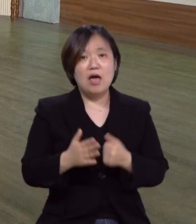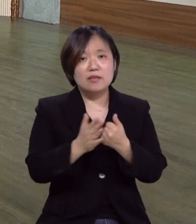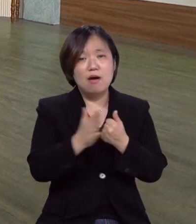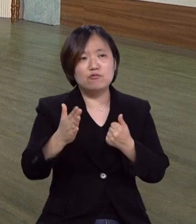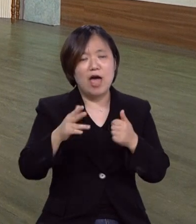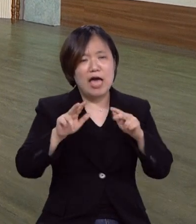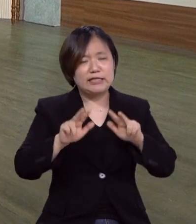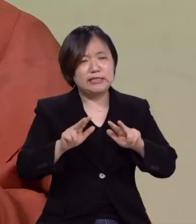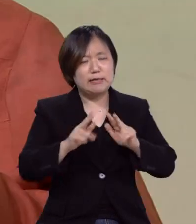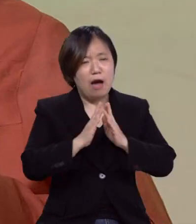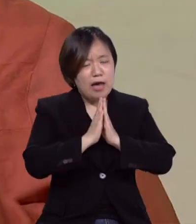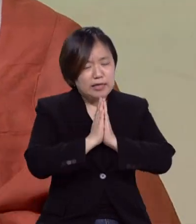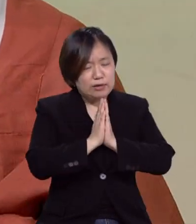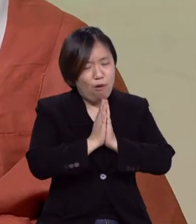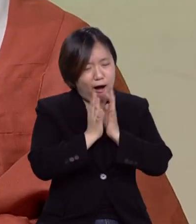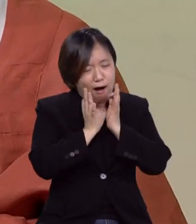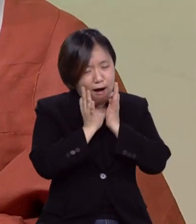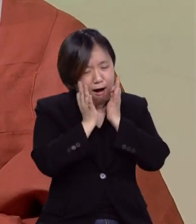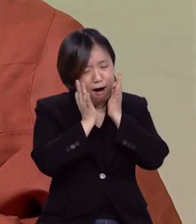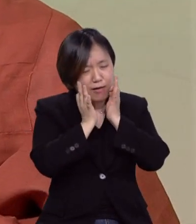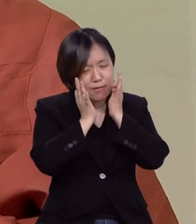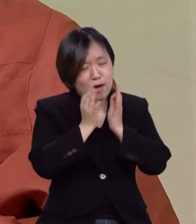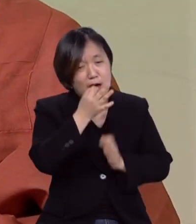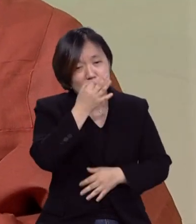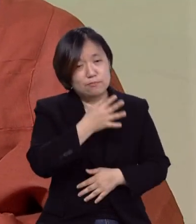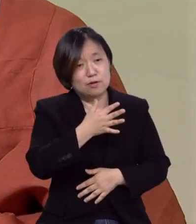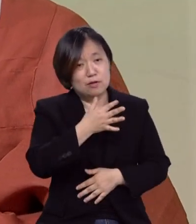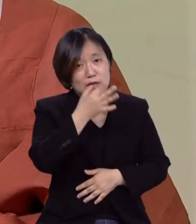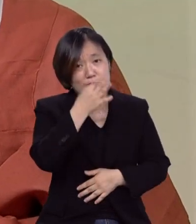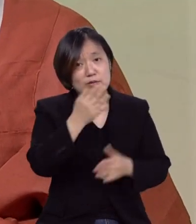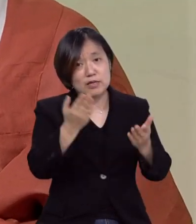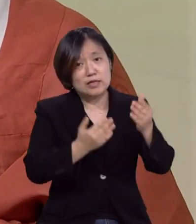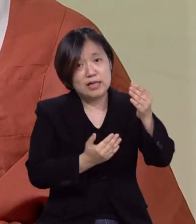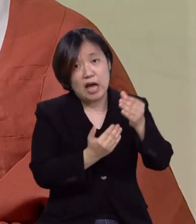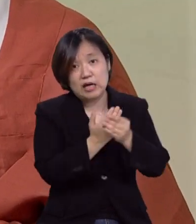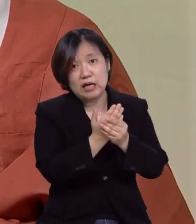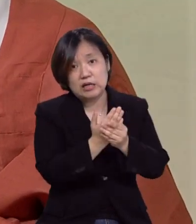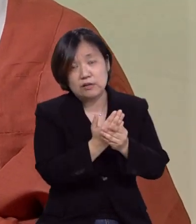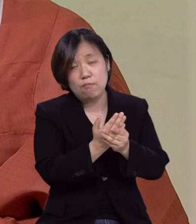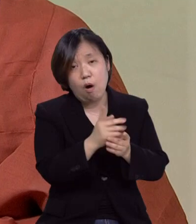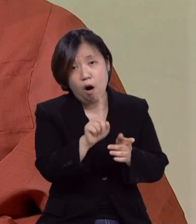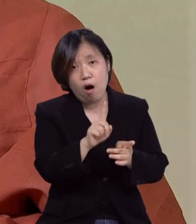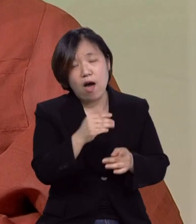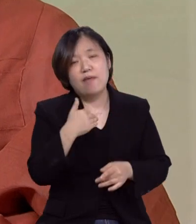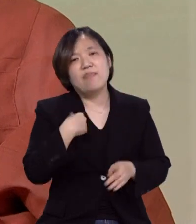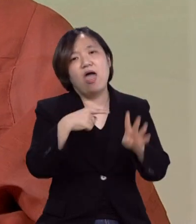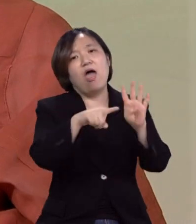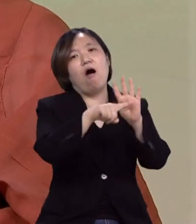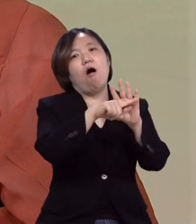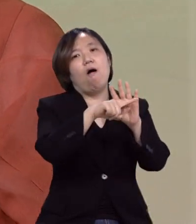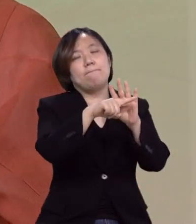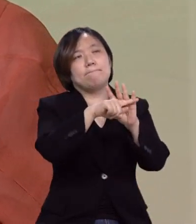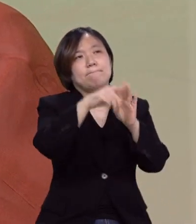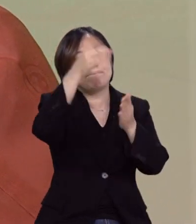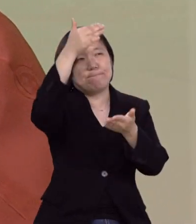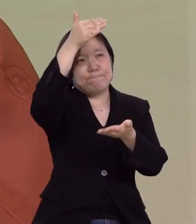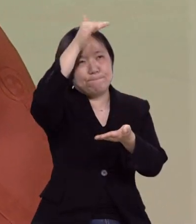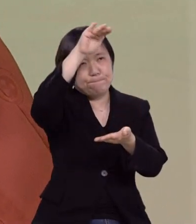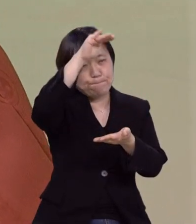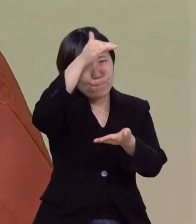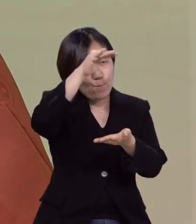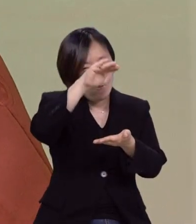열심히 했는데도 힘들고 괴로운 일이 생긴다면 내 업장이 그만큼 소멸되고 있는